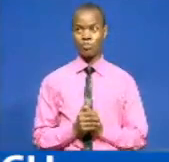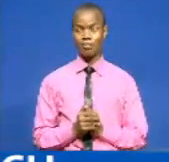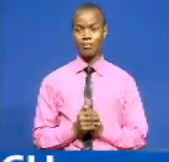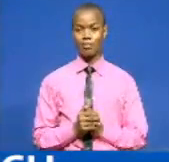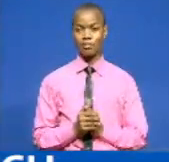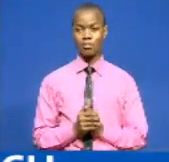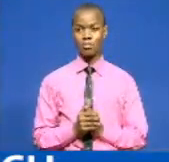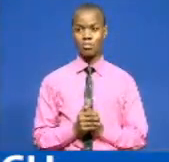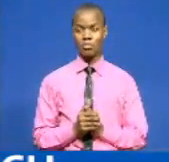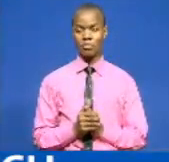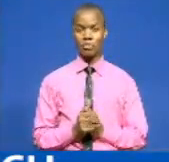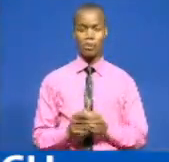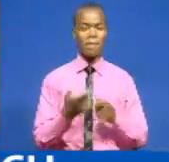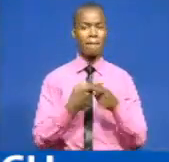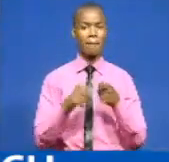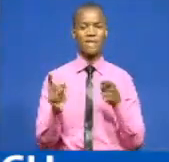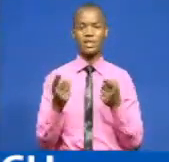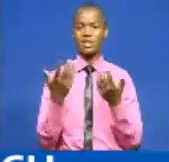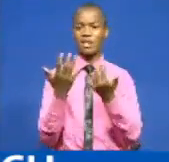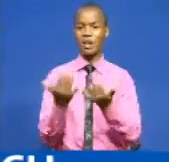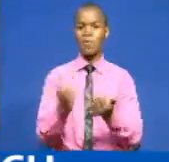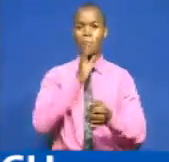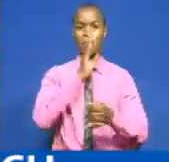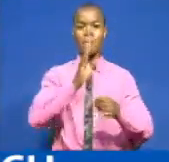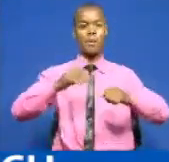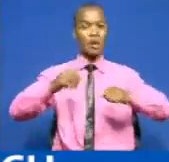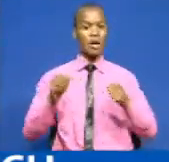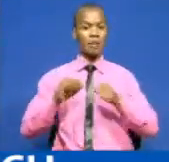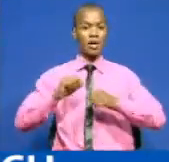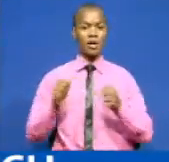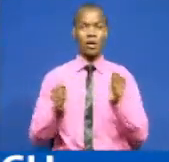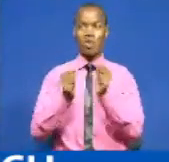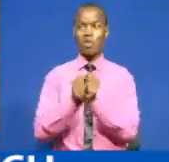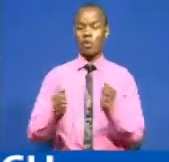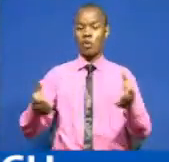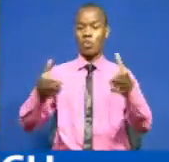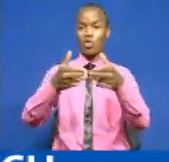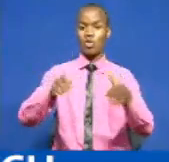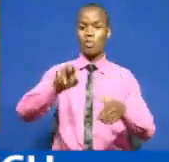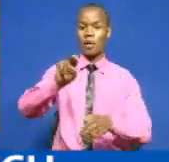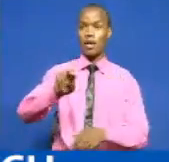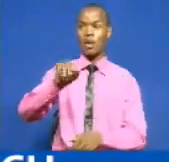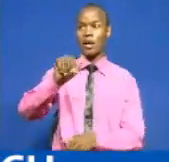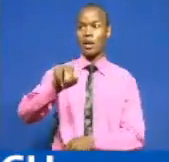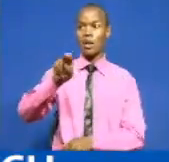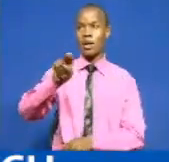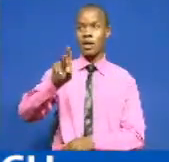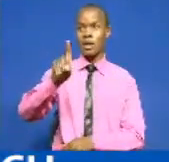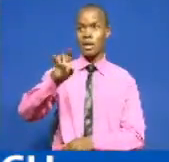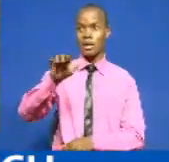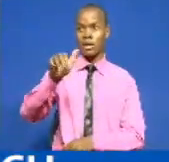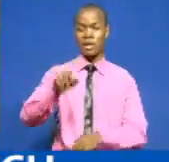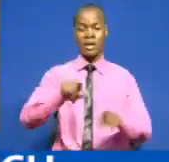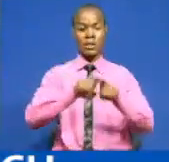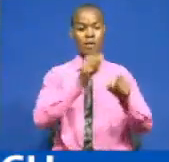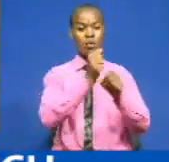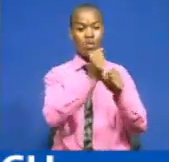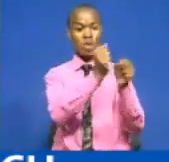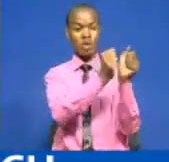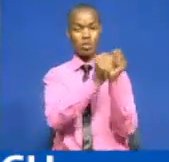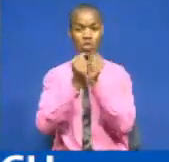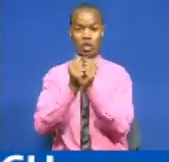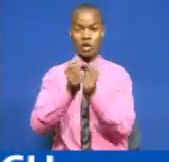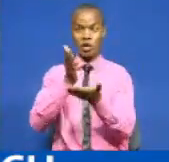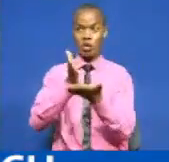But as of now, be happy with wakina Nadia na wengine, alafu muingie na pamoja na mimi tuwatetee wawe